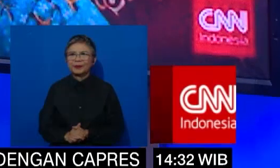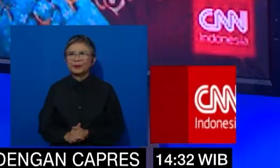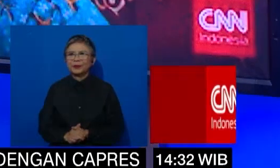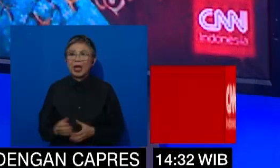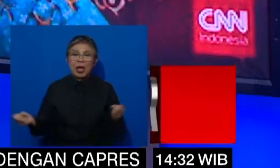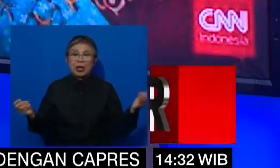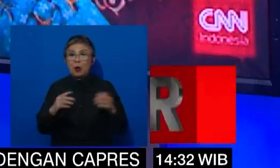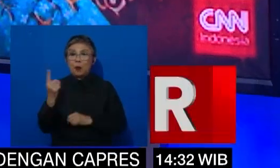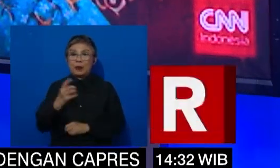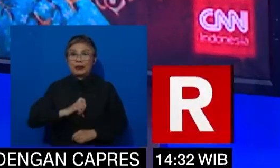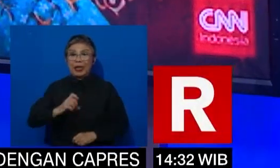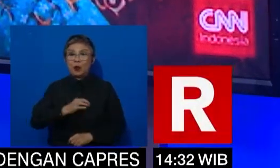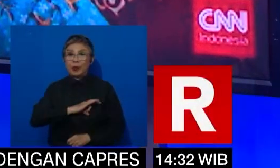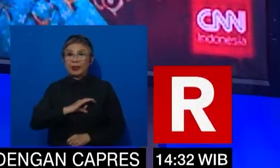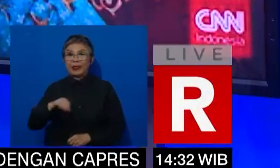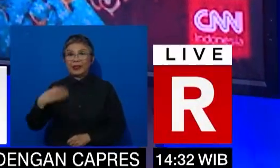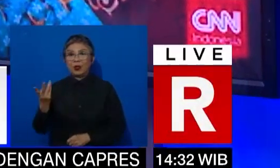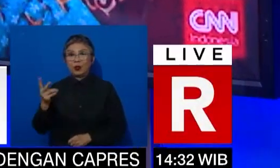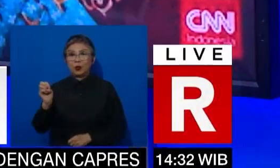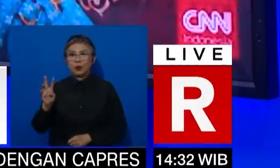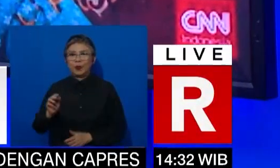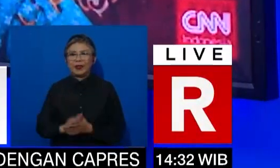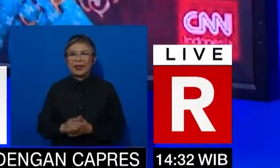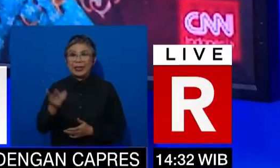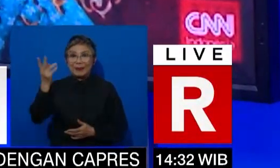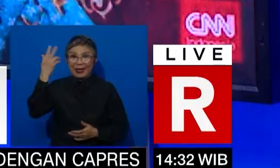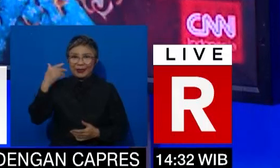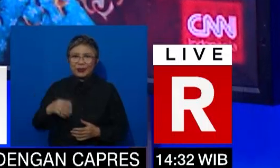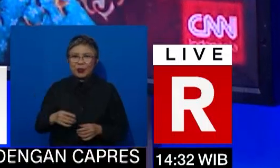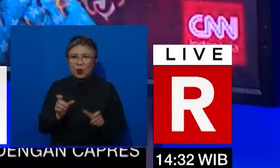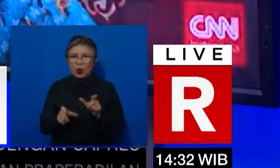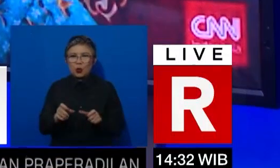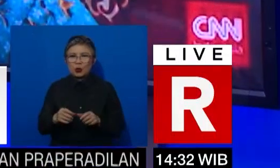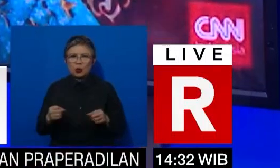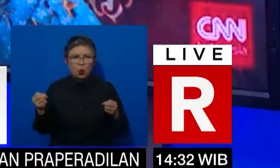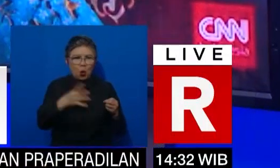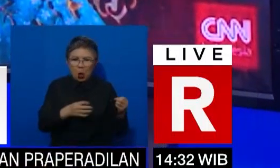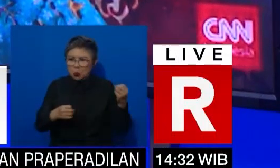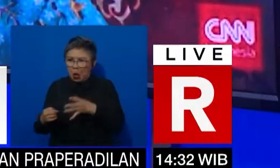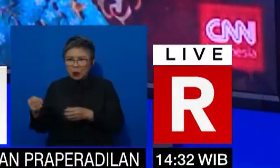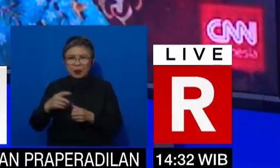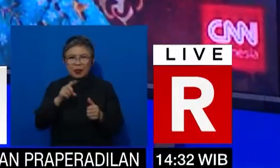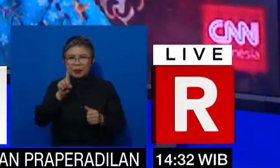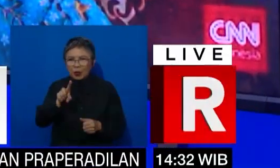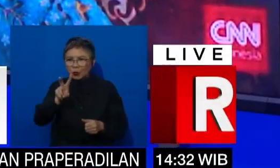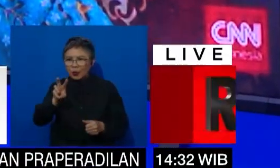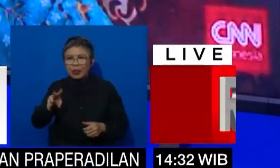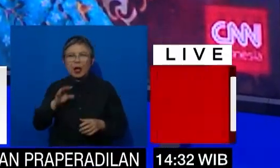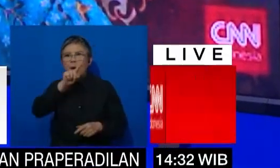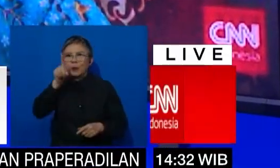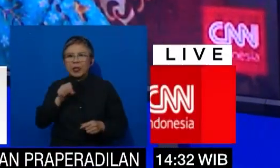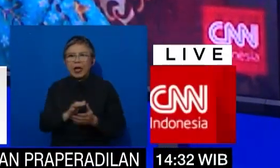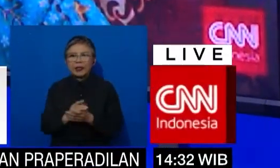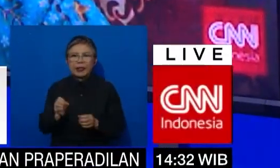Ya, debat perdana calon presiden 2024 pada Selasa menarik perhatian publik. Para capres saling serang satu sama lain dengan pertanyaan dan